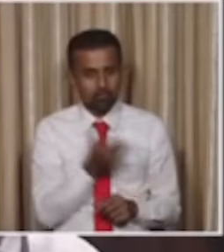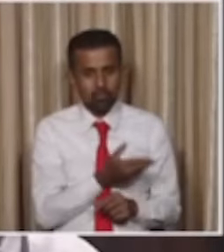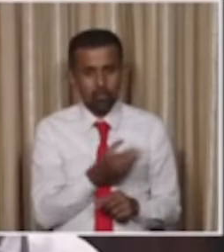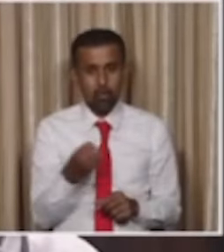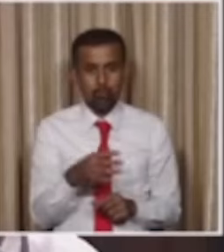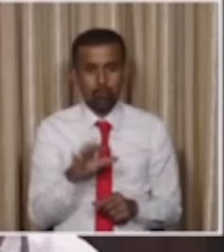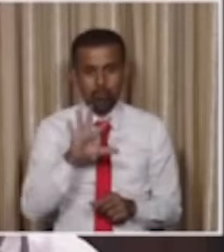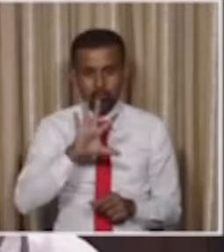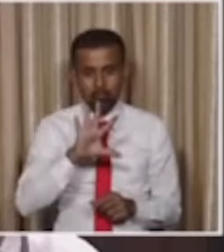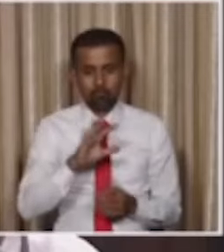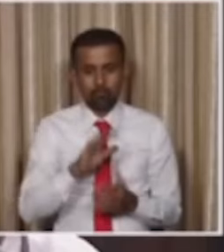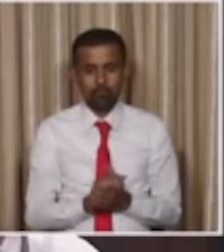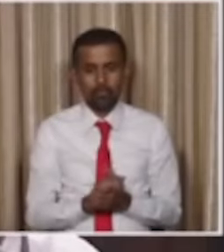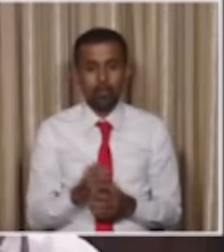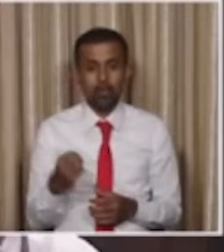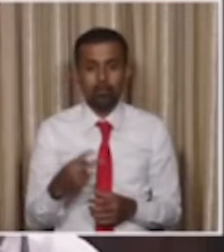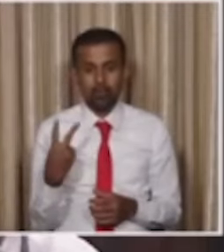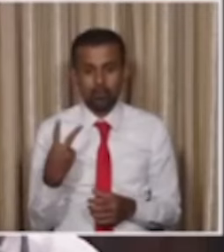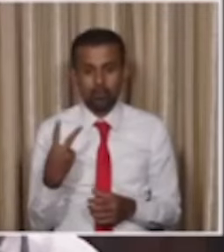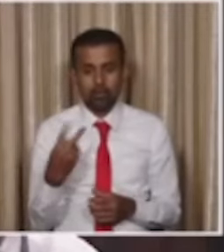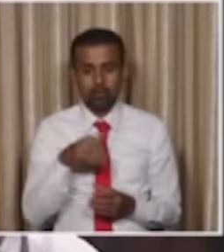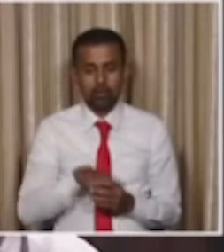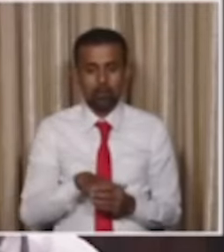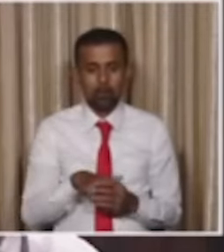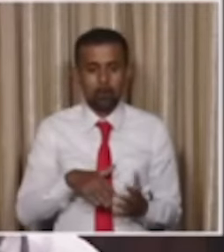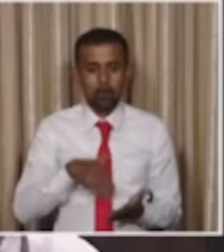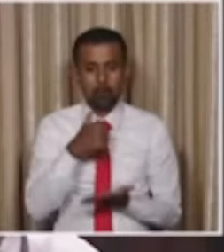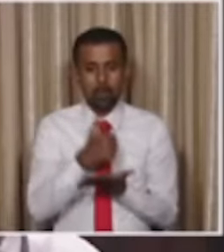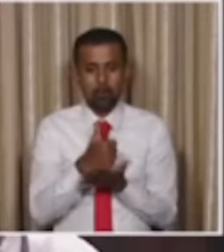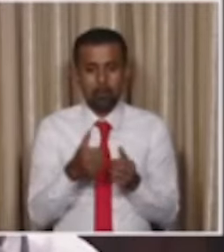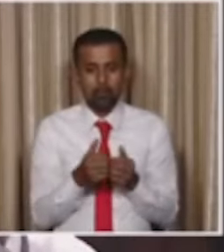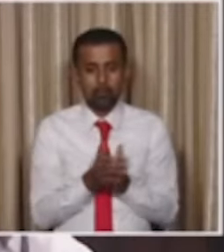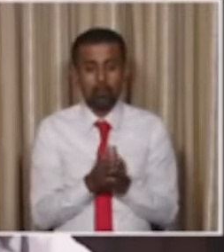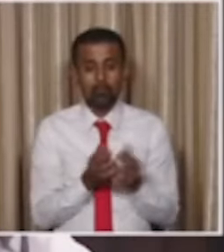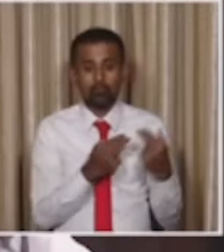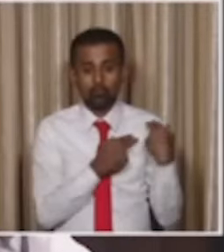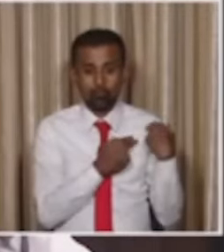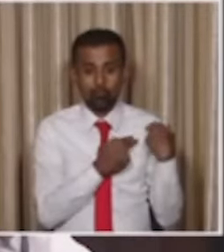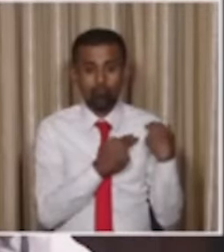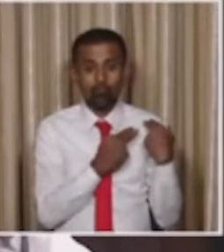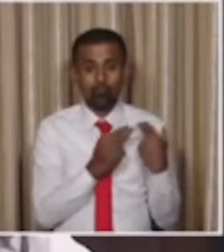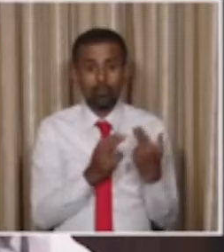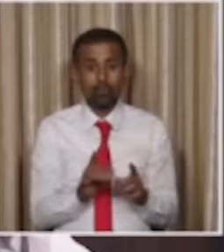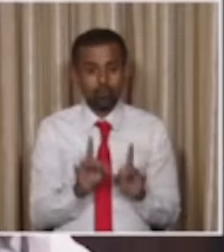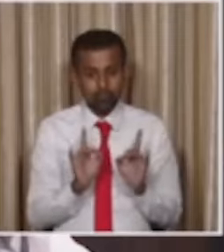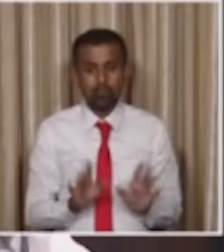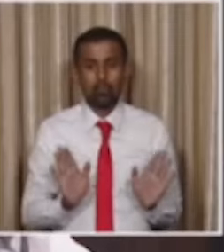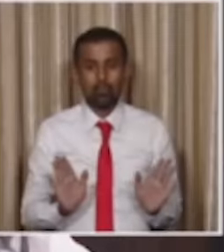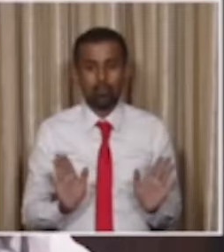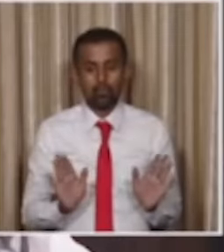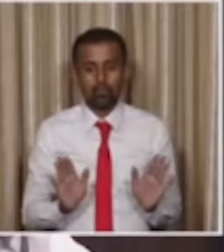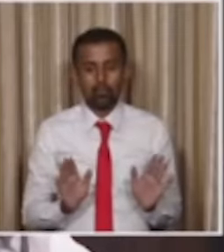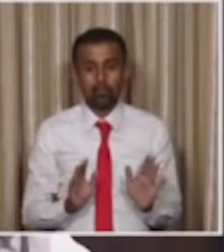අංක 5 පහේ අංක 2 යටතේ මහ බැංකුව ස්වාධීන සහ වගකීමෙන් වගවීමෙන් යුක්ත විය යුතුය කියලා